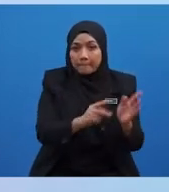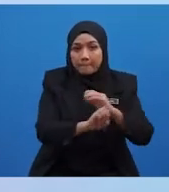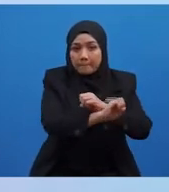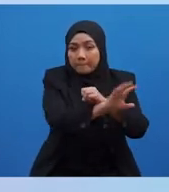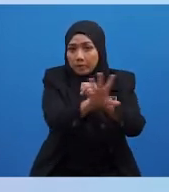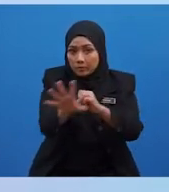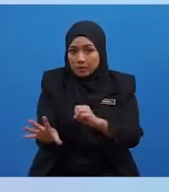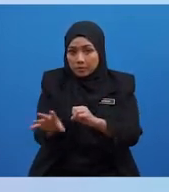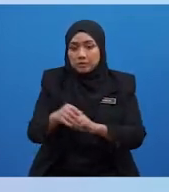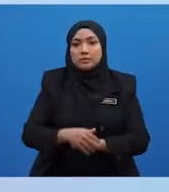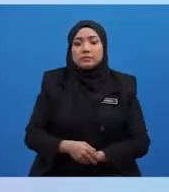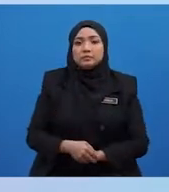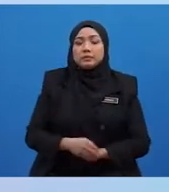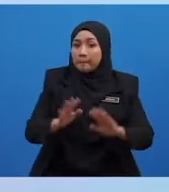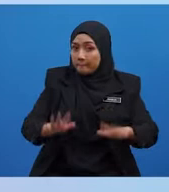betul.